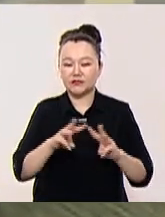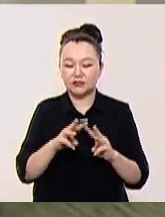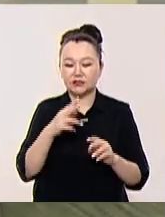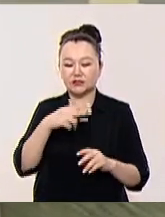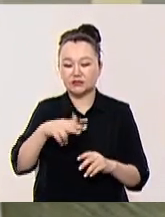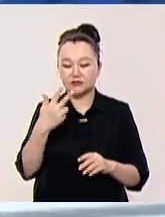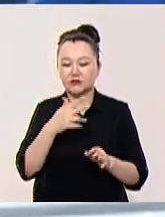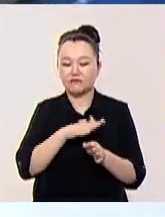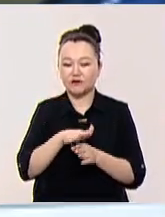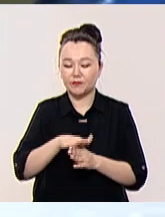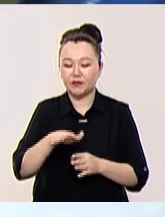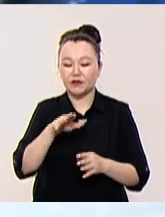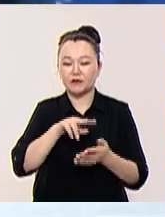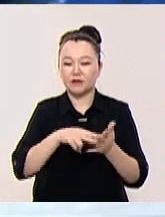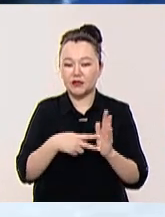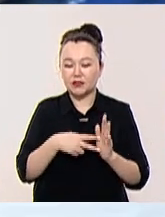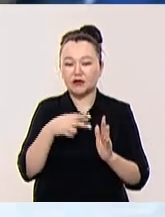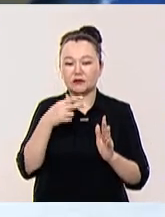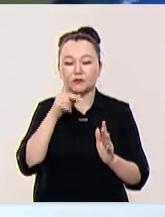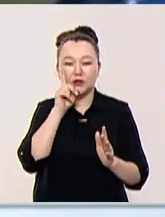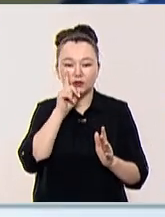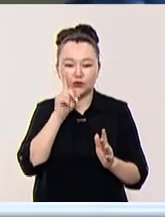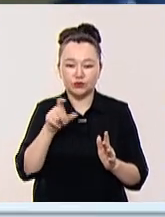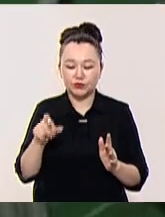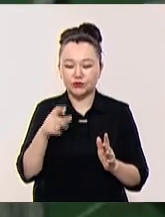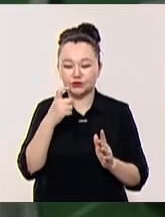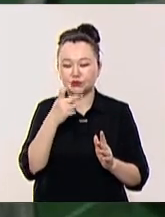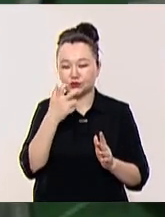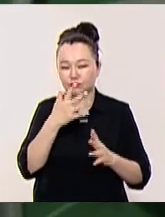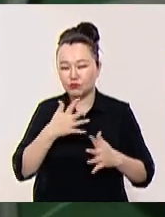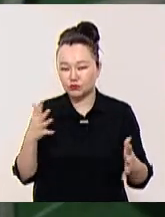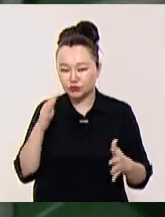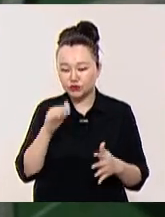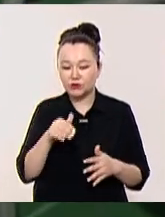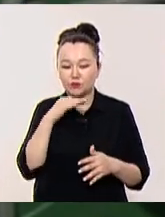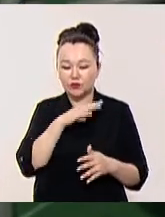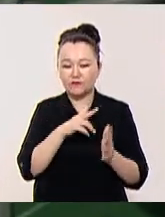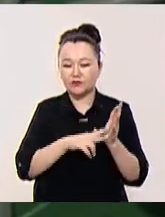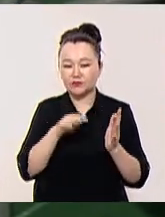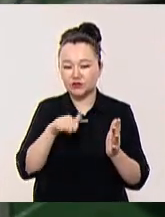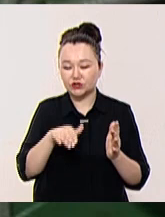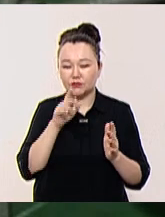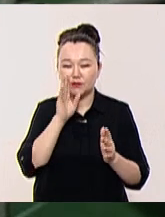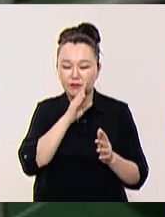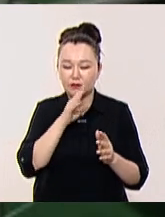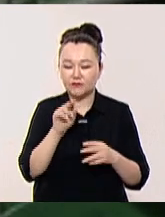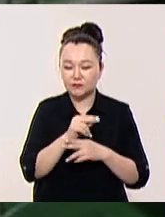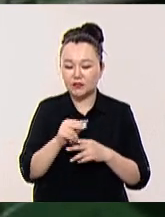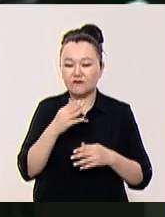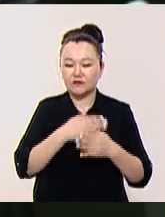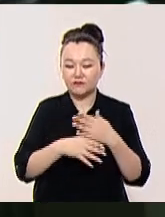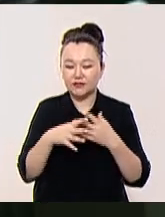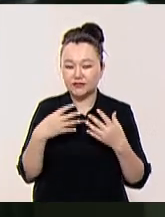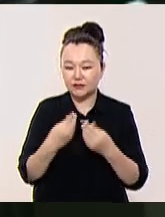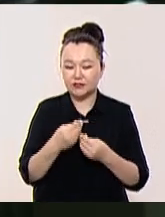шара дайындапты. 300 мыңға жуық жұмыссыз жастар мен 80 мыңнан астам көпбалалы және мүгедектігі бар бала тәрбиелеп отырған отбасылар